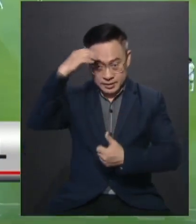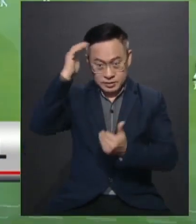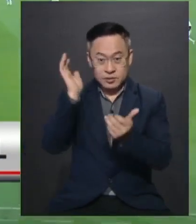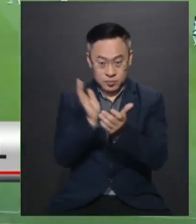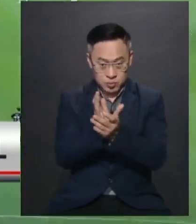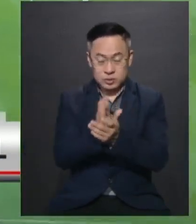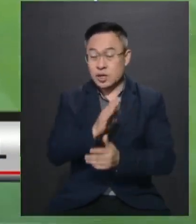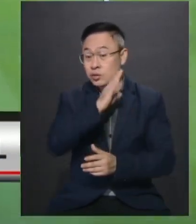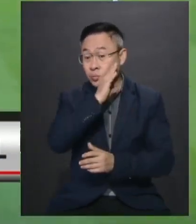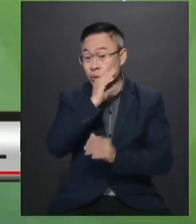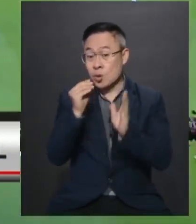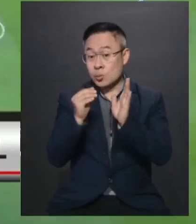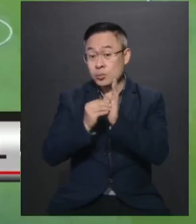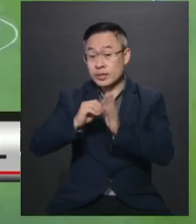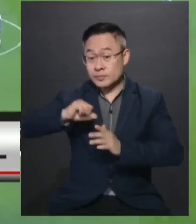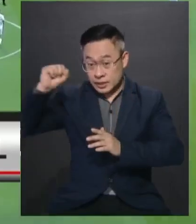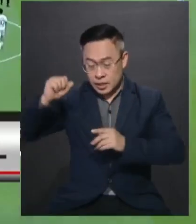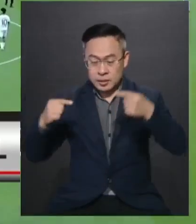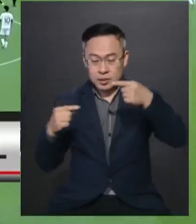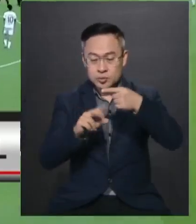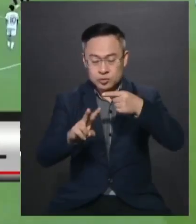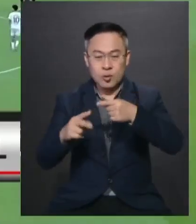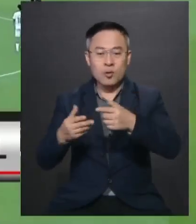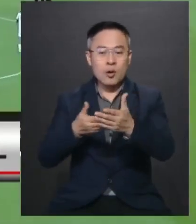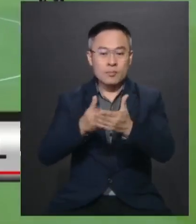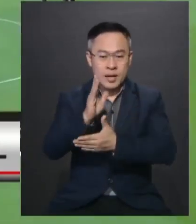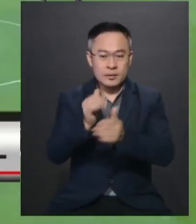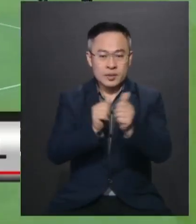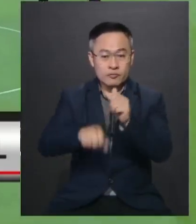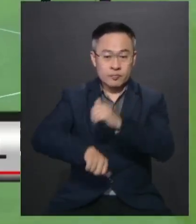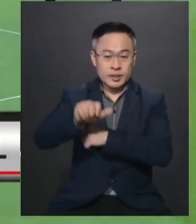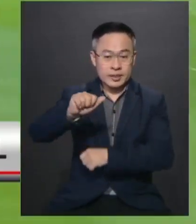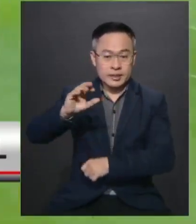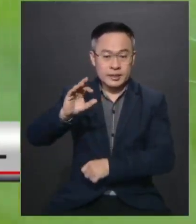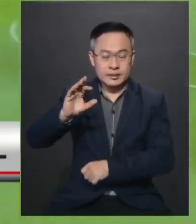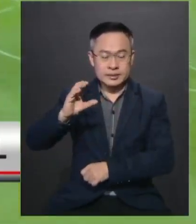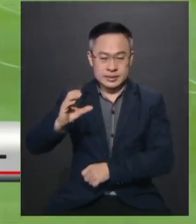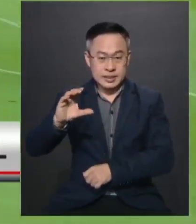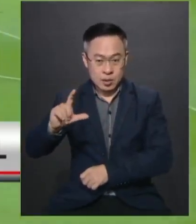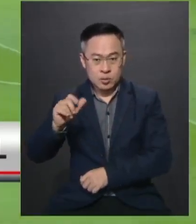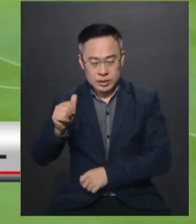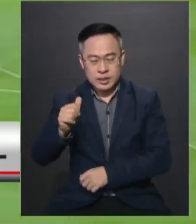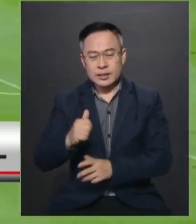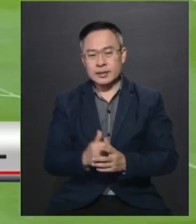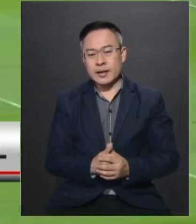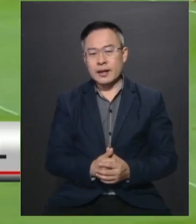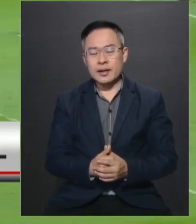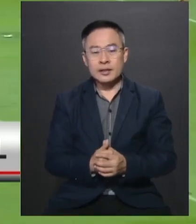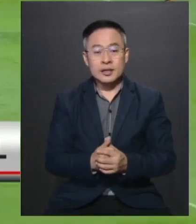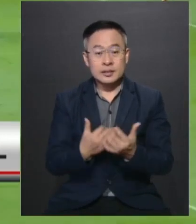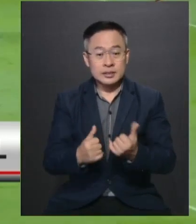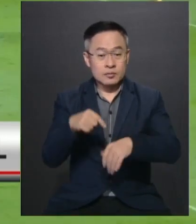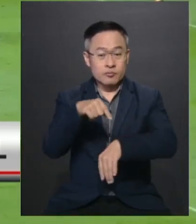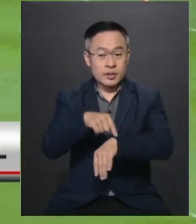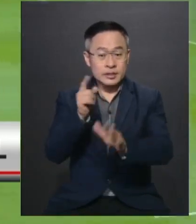FC Champions Leagueนะครับต้อนรับการมาเยือนของโปลิศเทโรเอฟซีชุดสีขาวครับเกมนี้เริ่มมานาที 19ครับ